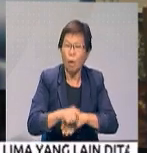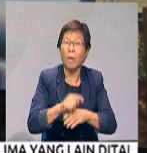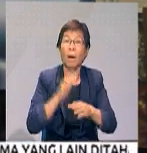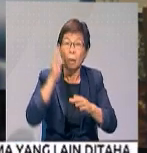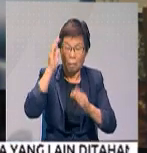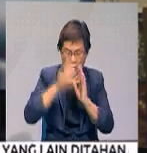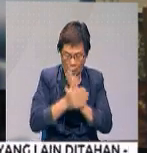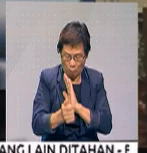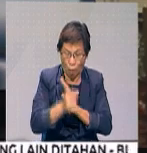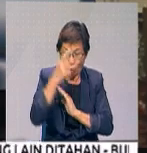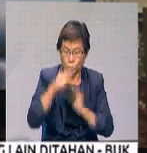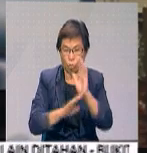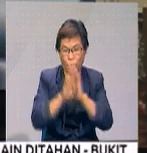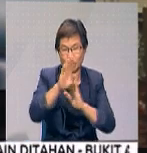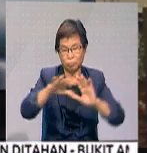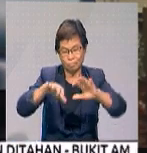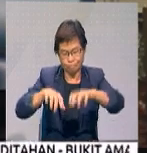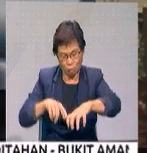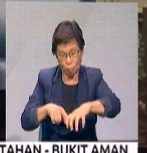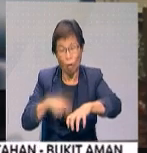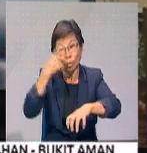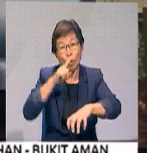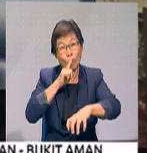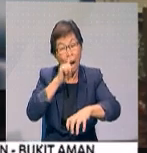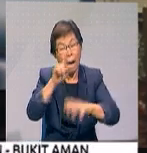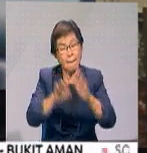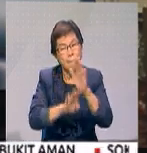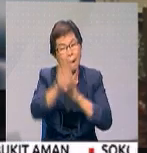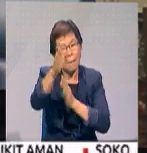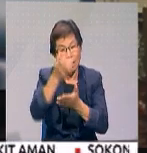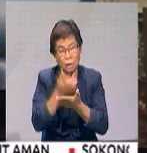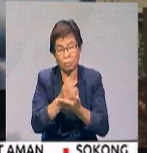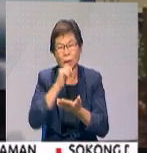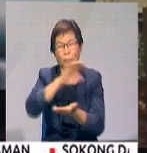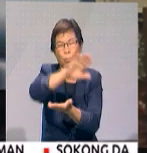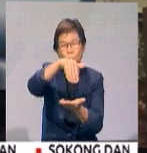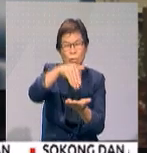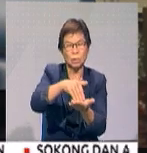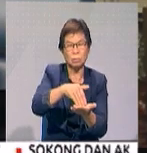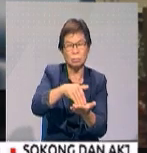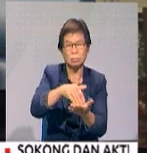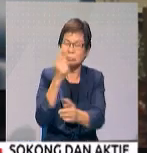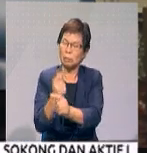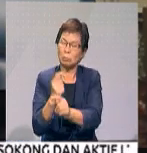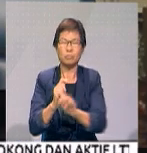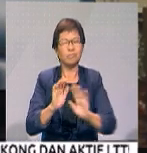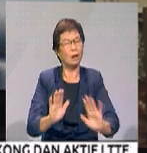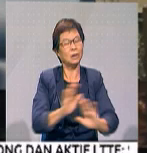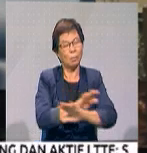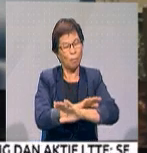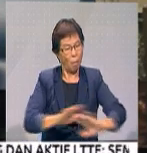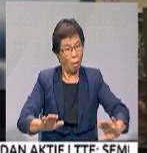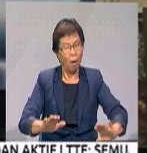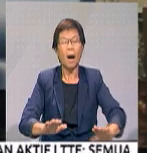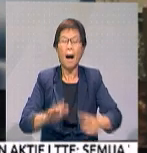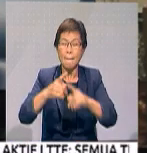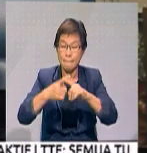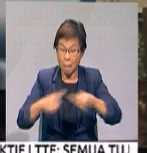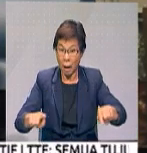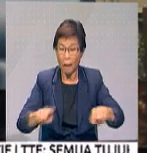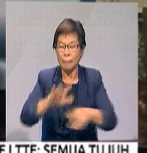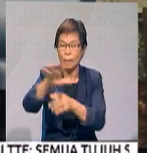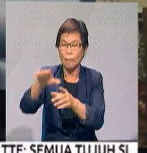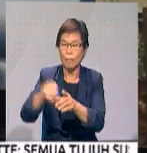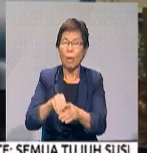dibangunkan. Ini bagi memastikan pembangunan ekonomi tidak berpusat di wilayah tertentu sahaja. Sebaliknya, ianya